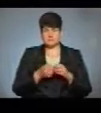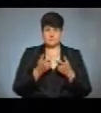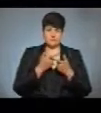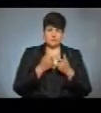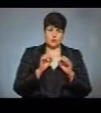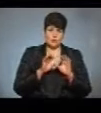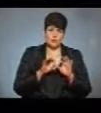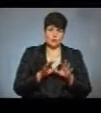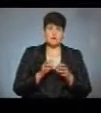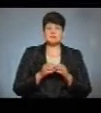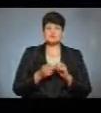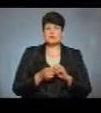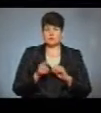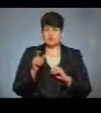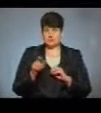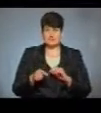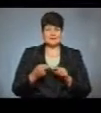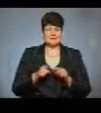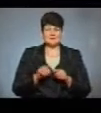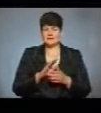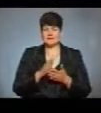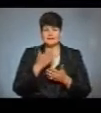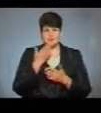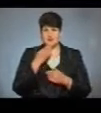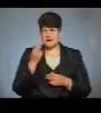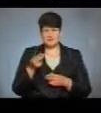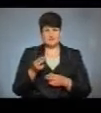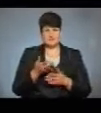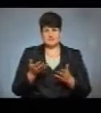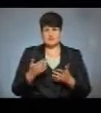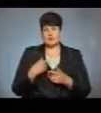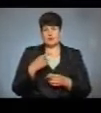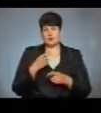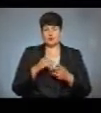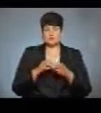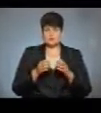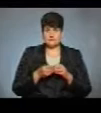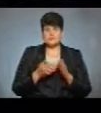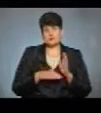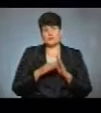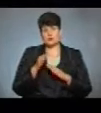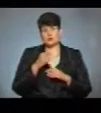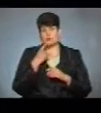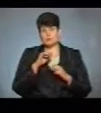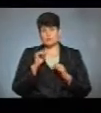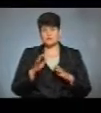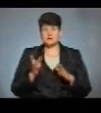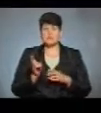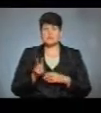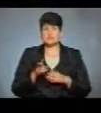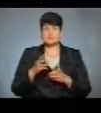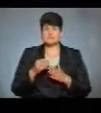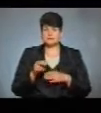який результат у людини. Це не відбувається ніякої агітації. Я кажу результат. Якщо високий, кажу, що можете звернутися до свого